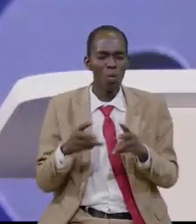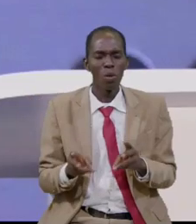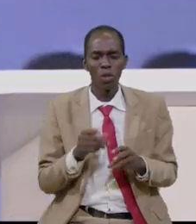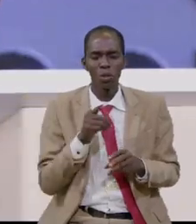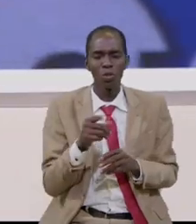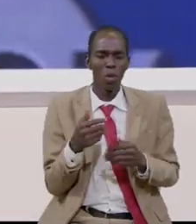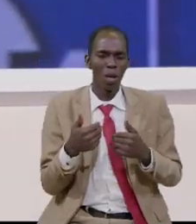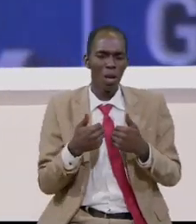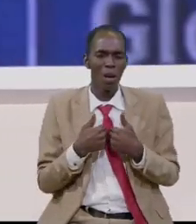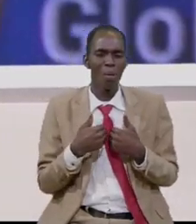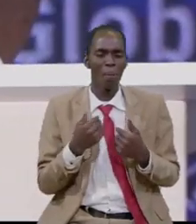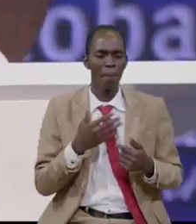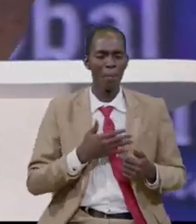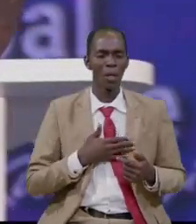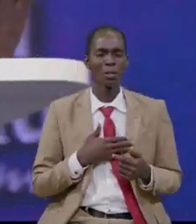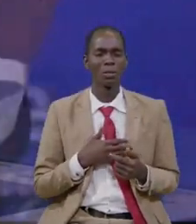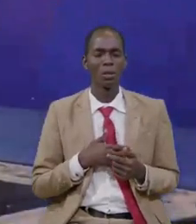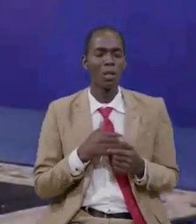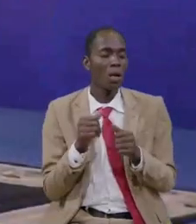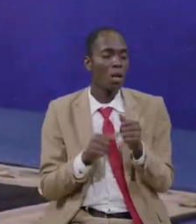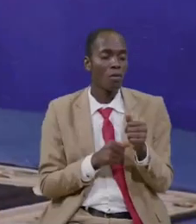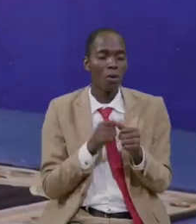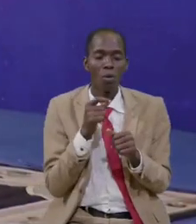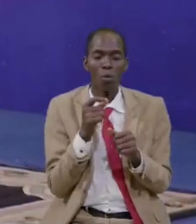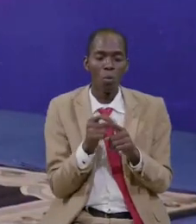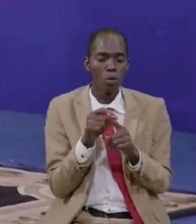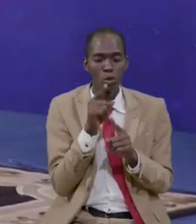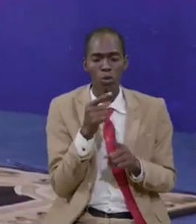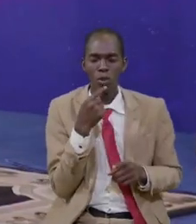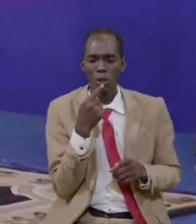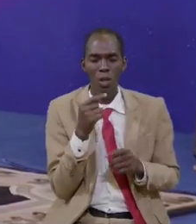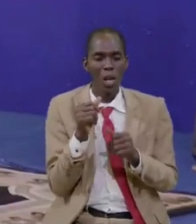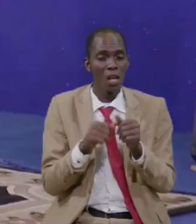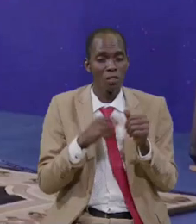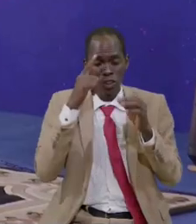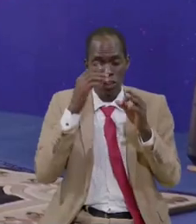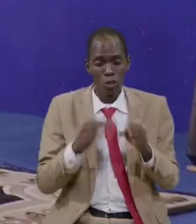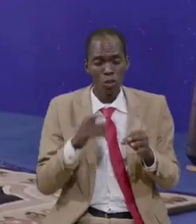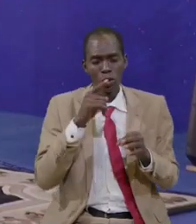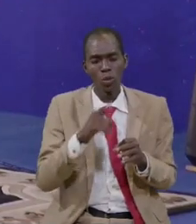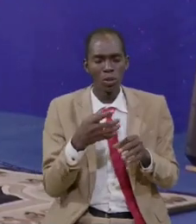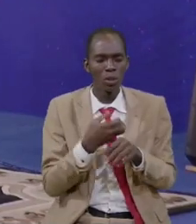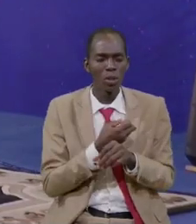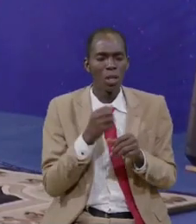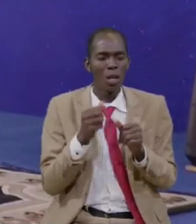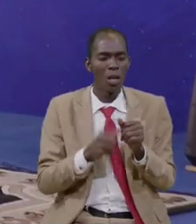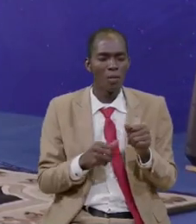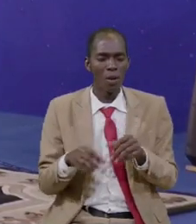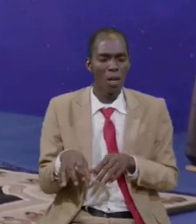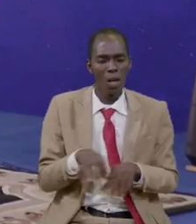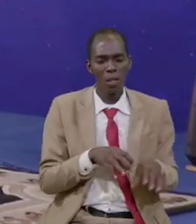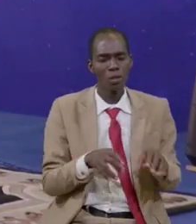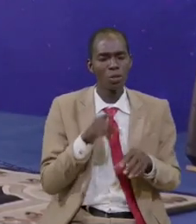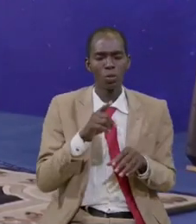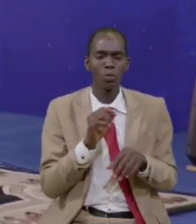et tu verras comment ta vie sera transformée. Toute parole que tu déclares, toute décision que tu prendras, toute action que tu